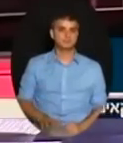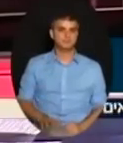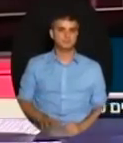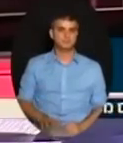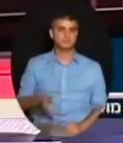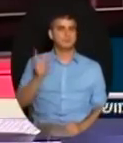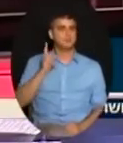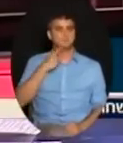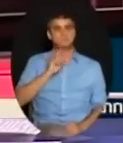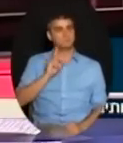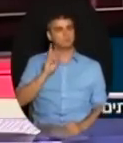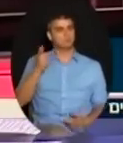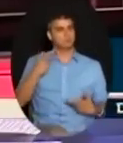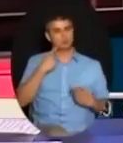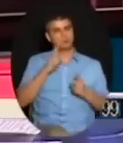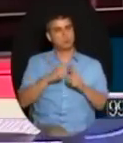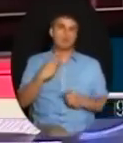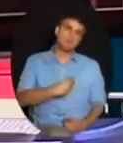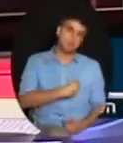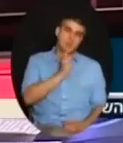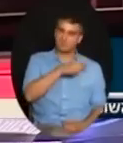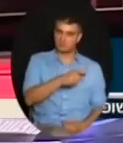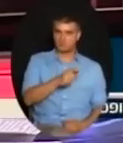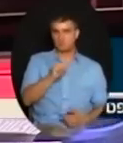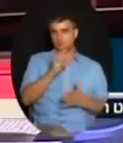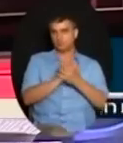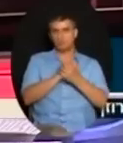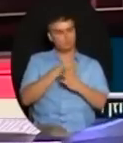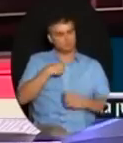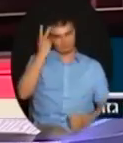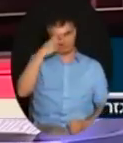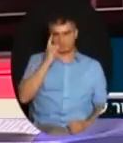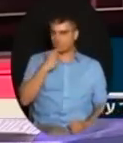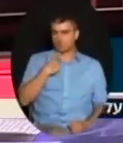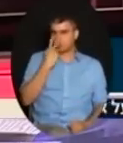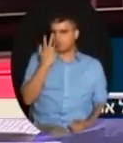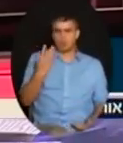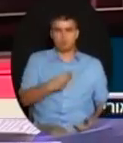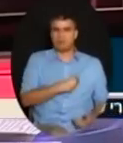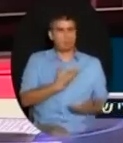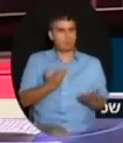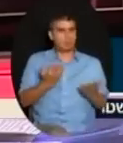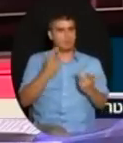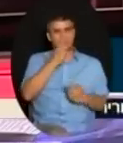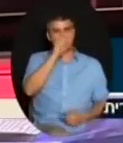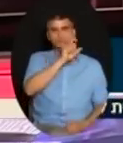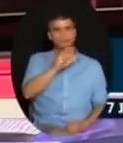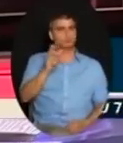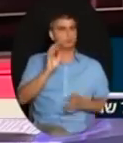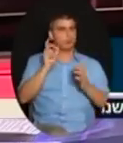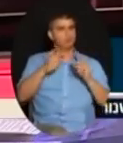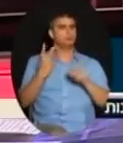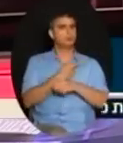הם מוצאים בעצמם מעיינות של חמלה, קודם כל חברים שלו אני מבינה, אבל אני לא רואה את החמלה הזאת כשמורשעים בדין